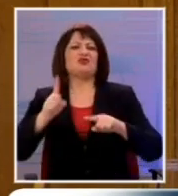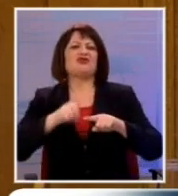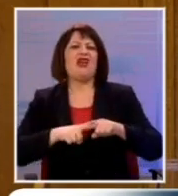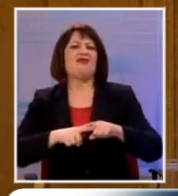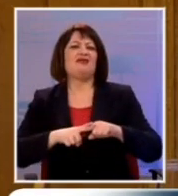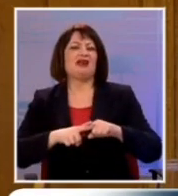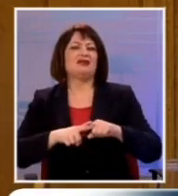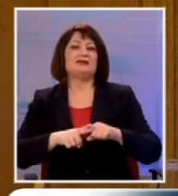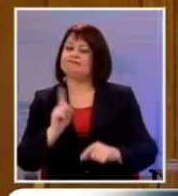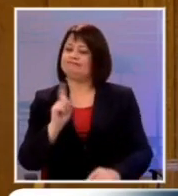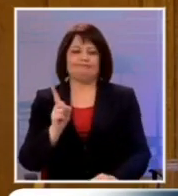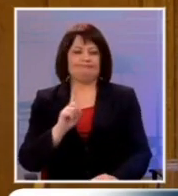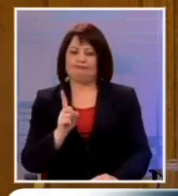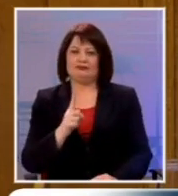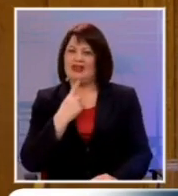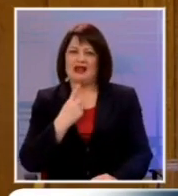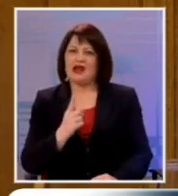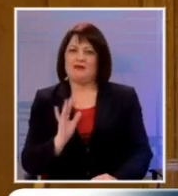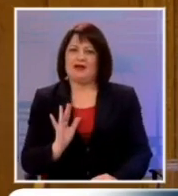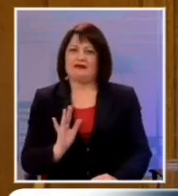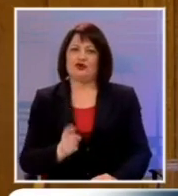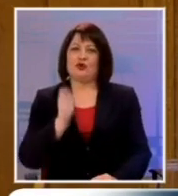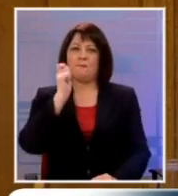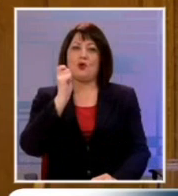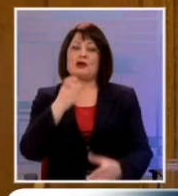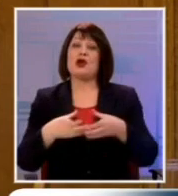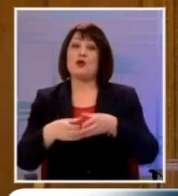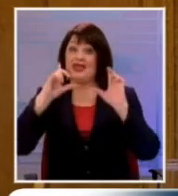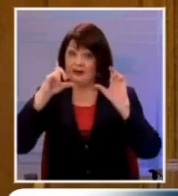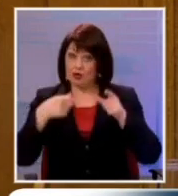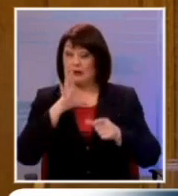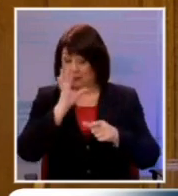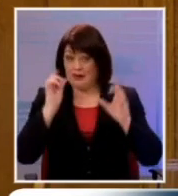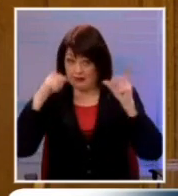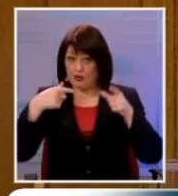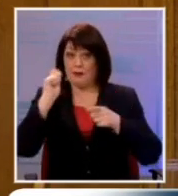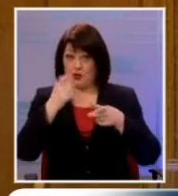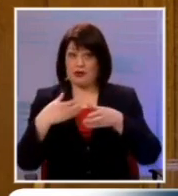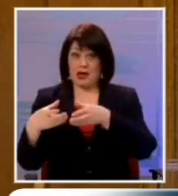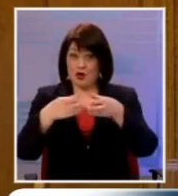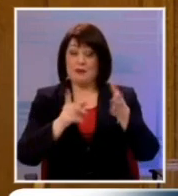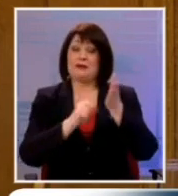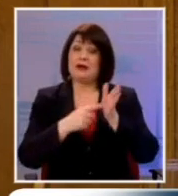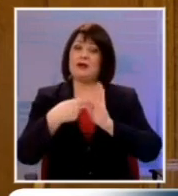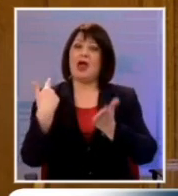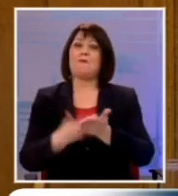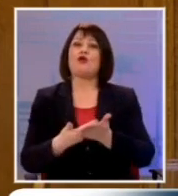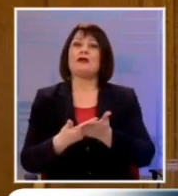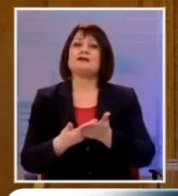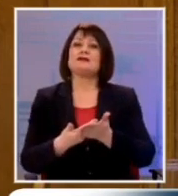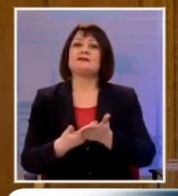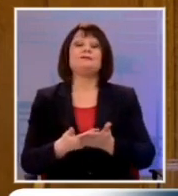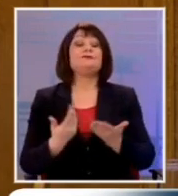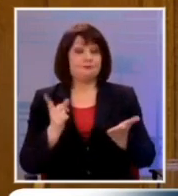Δεν το εννοούμε έτσι. Τα κόμματα λοιπόν όλου του δημοκρατικού τόξου Πρέπει να δείξουν ότι όπου επιβάλλεται